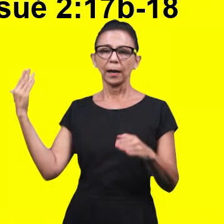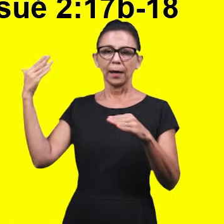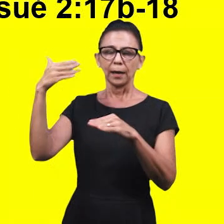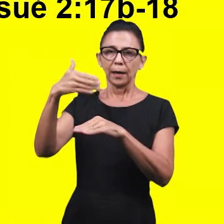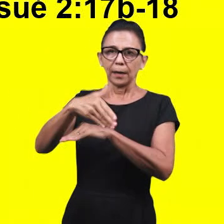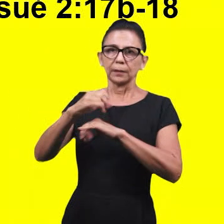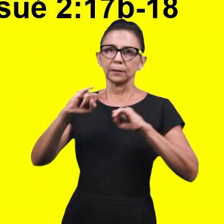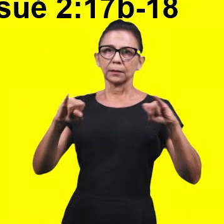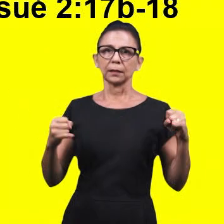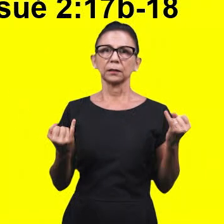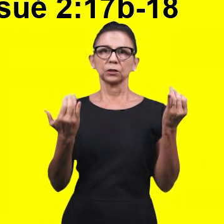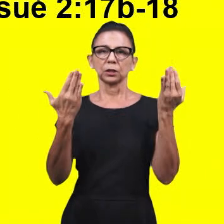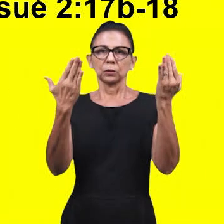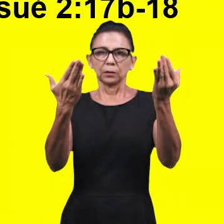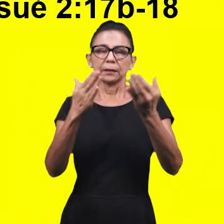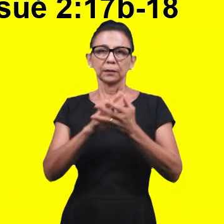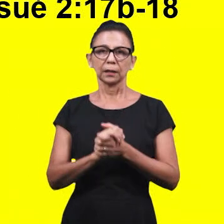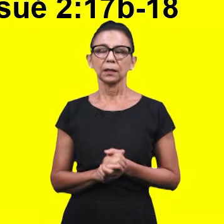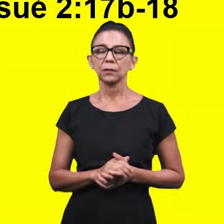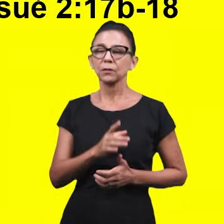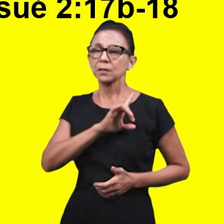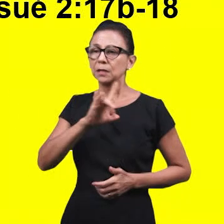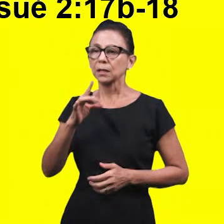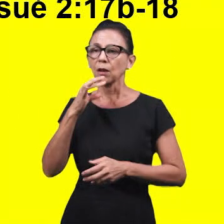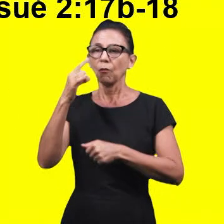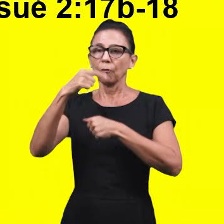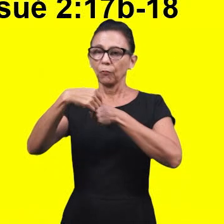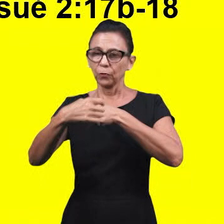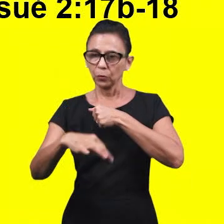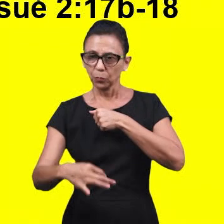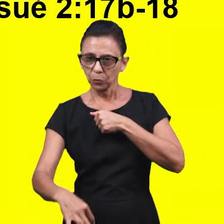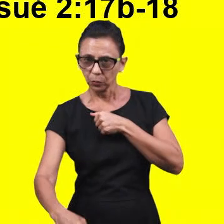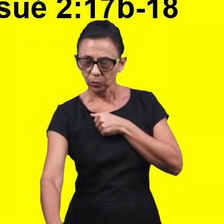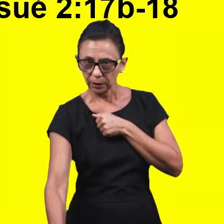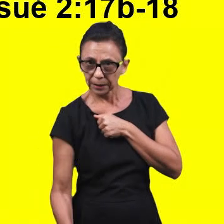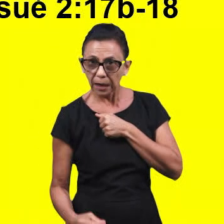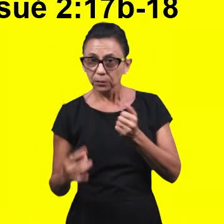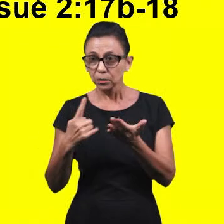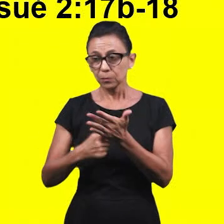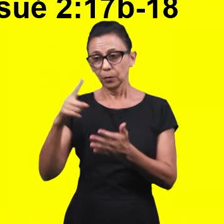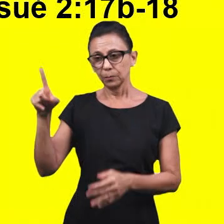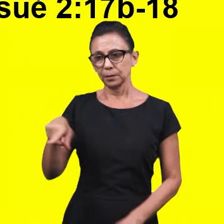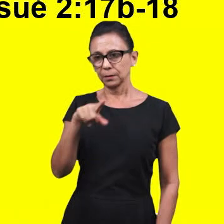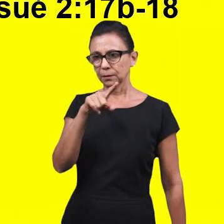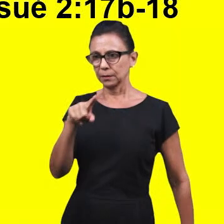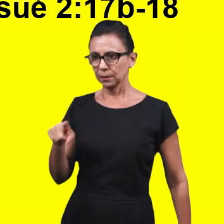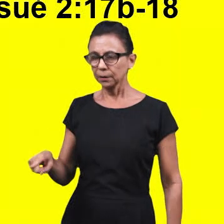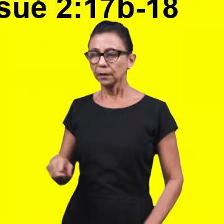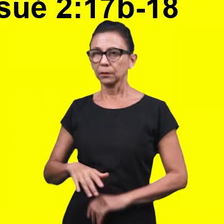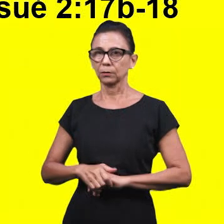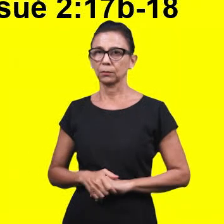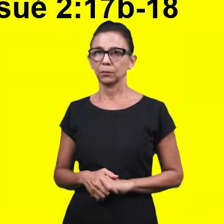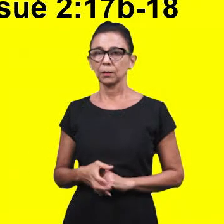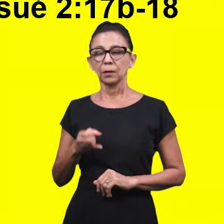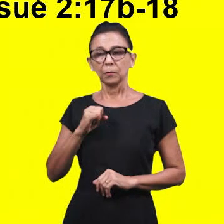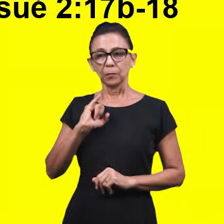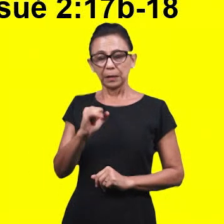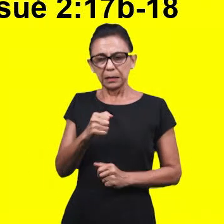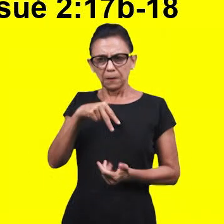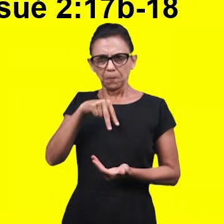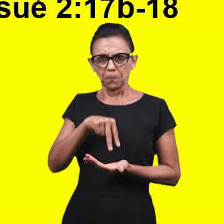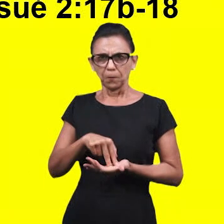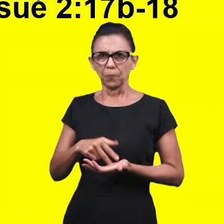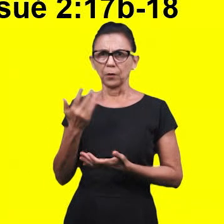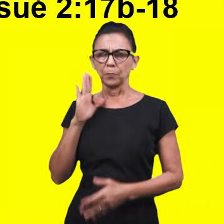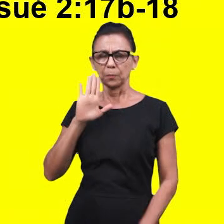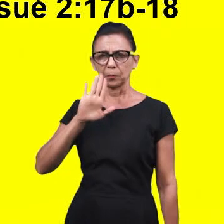pas obligés de ce jugement si tu ne mets pas ce fil écarlate dans la fenêtre par où